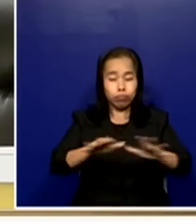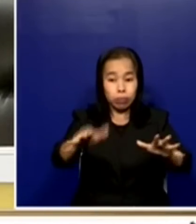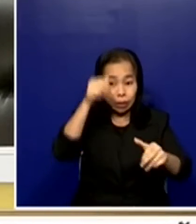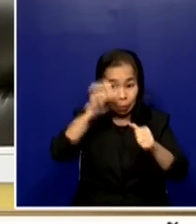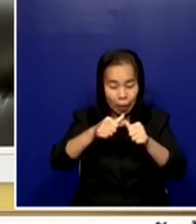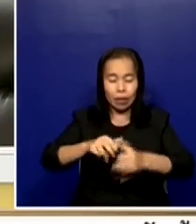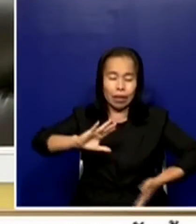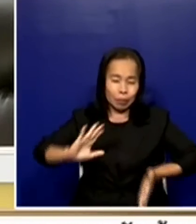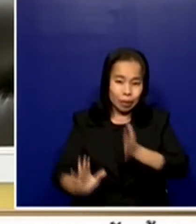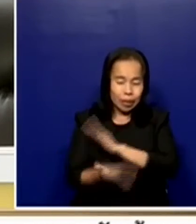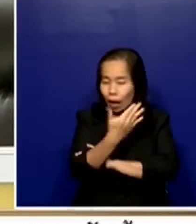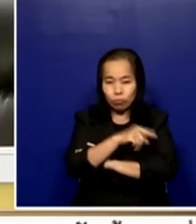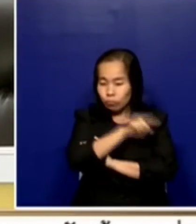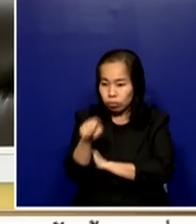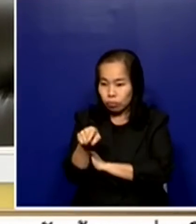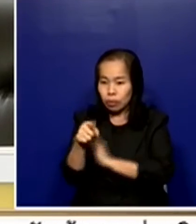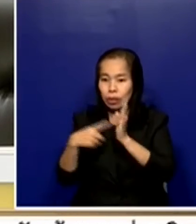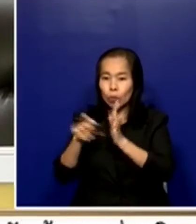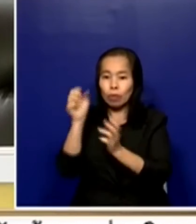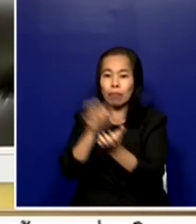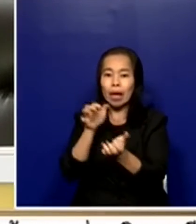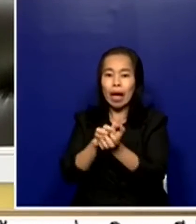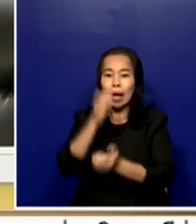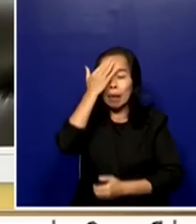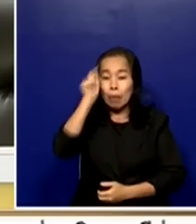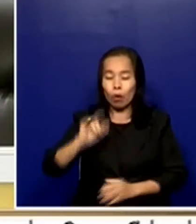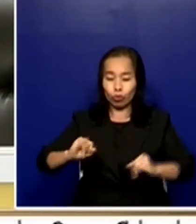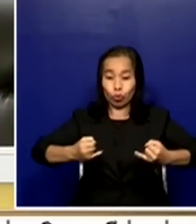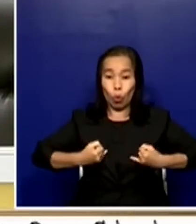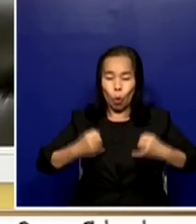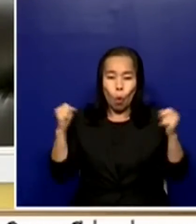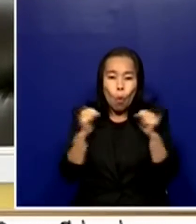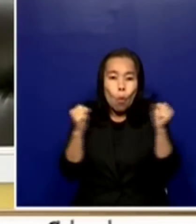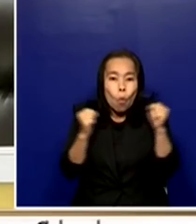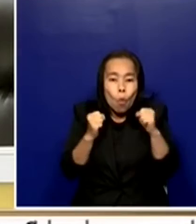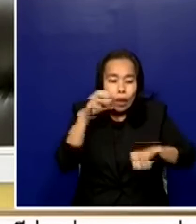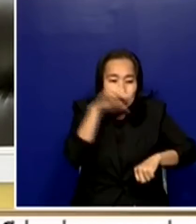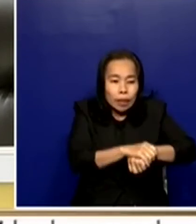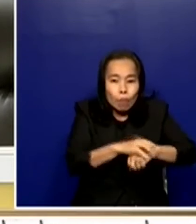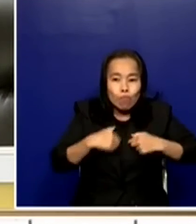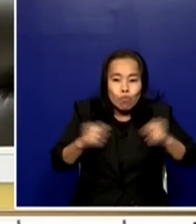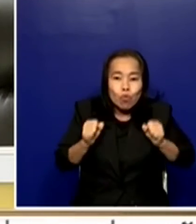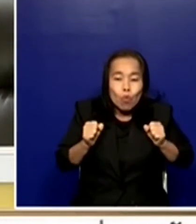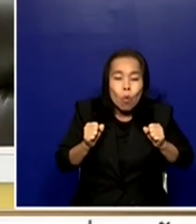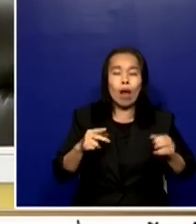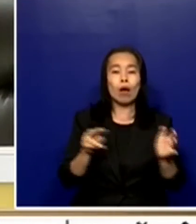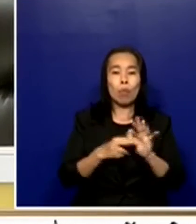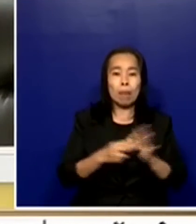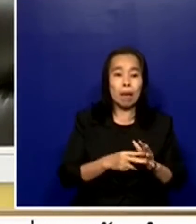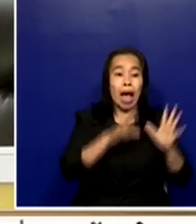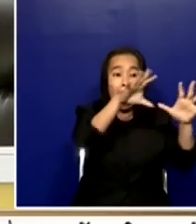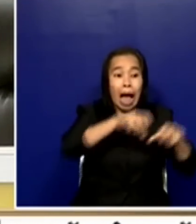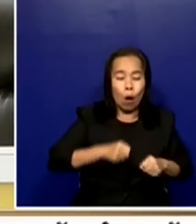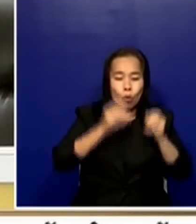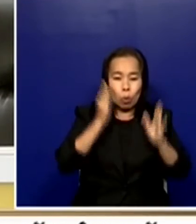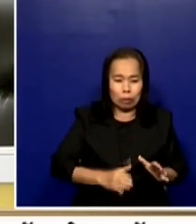ท่านกดูข่าววไปสมุ saving Pokémonเพราะคนเจ้าของกิรารเขาก้oduนนชับถูไครับ เขา assumptionsเอาคนเขาไปปลอยทสมุ